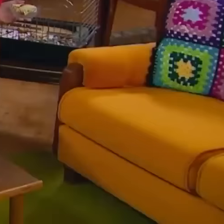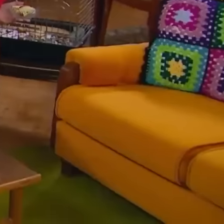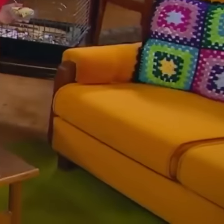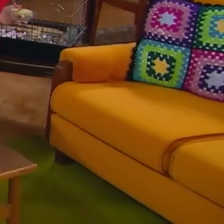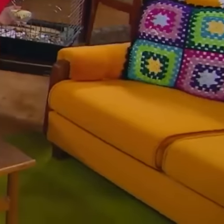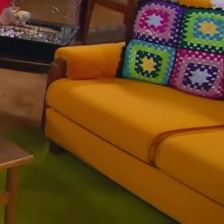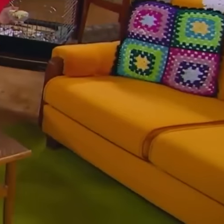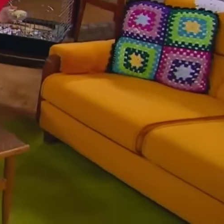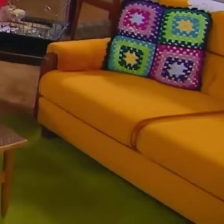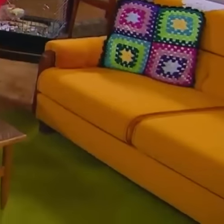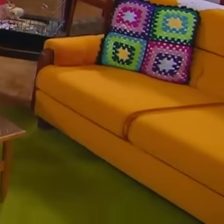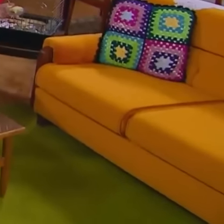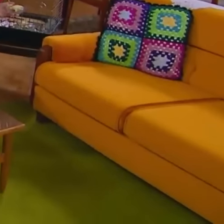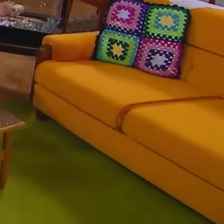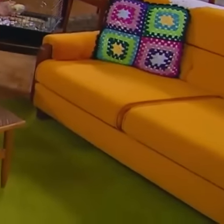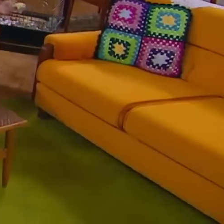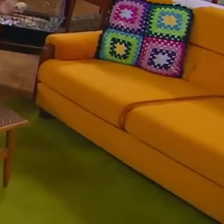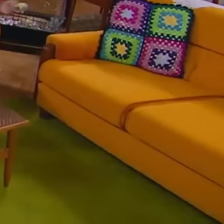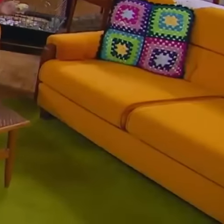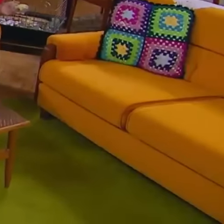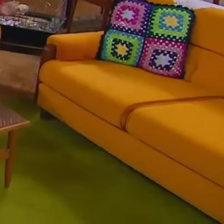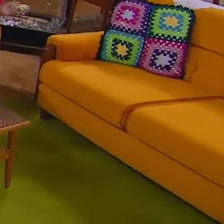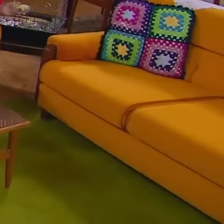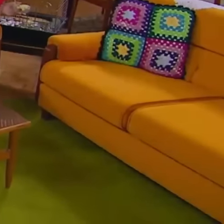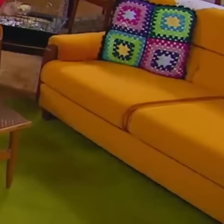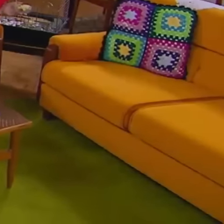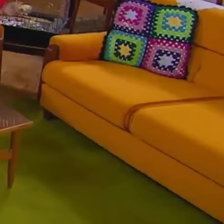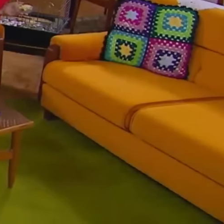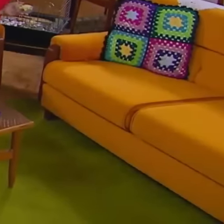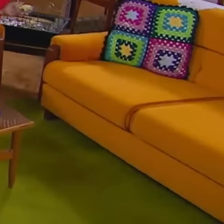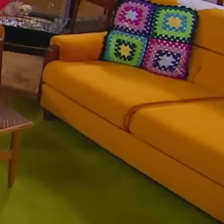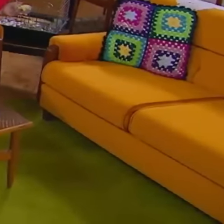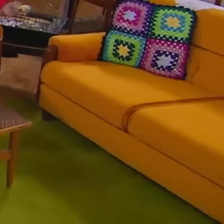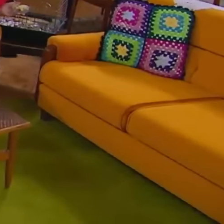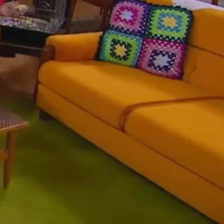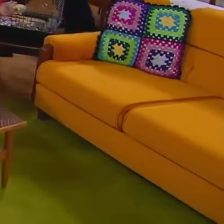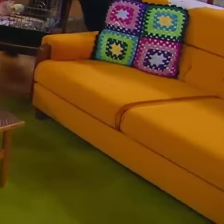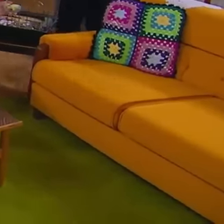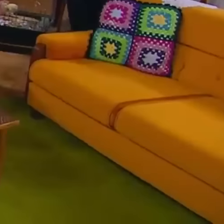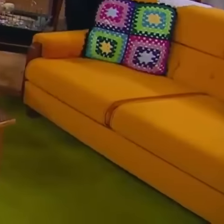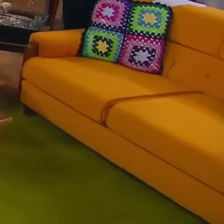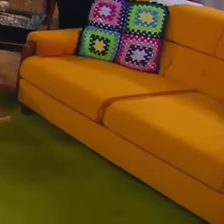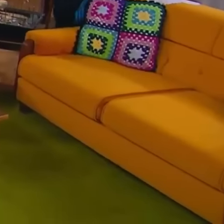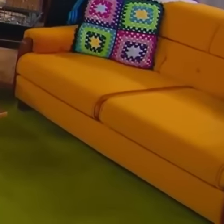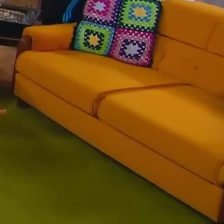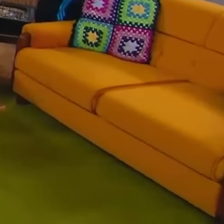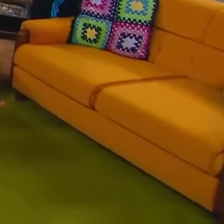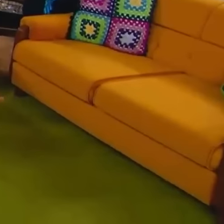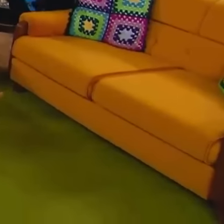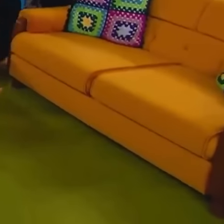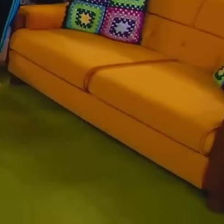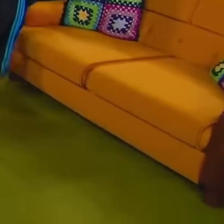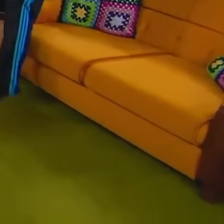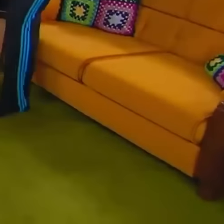Nazlı Spak'a elma yediriyor. Eve girip anahtarını asan Çağatay köşedeki kafese yürüdü. İki yanından vurup aradan koltuğa